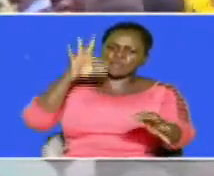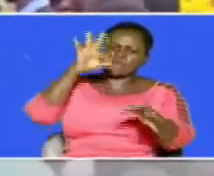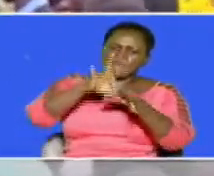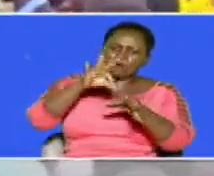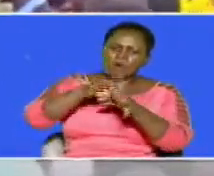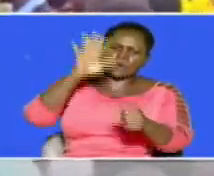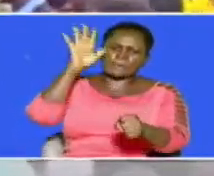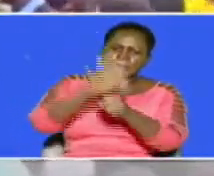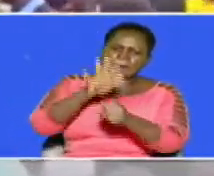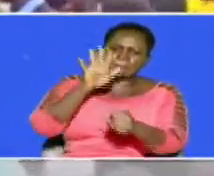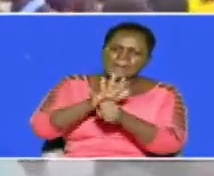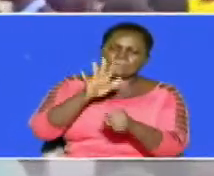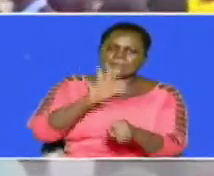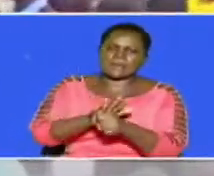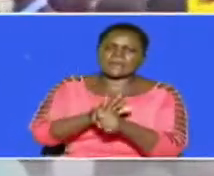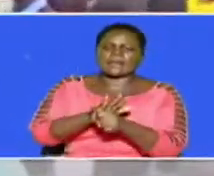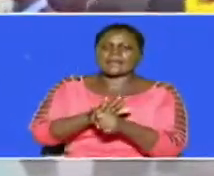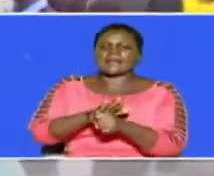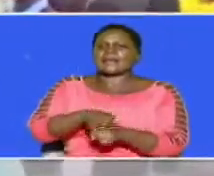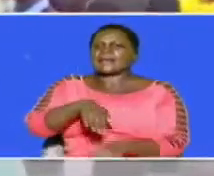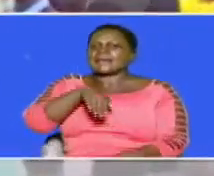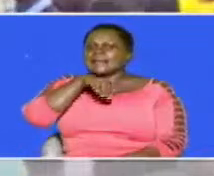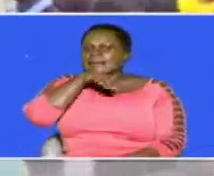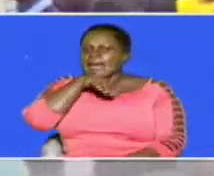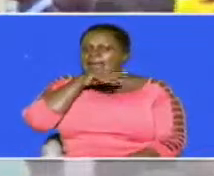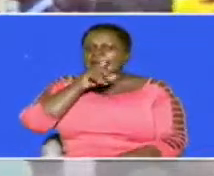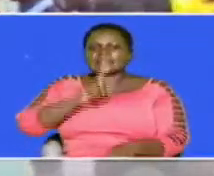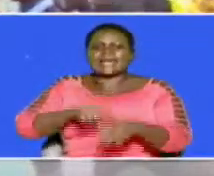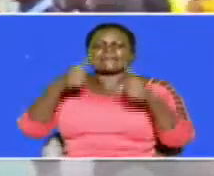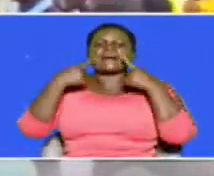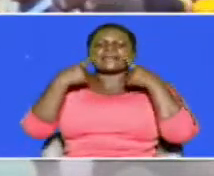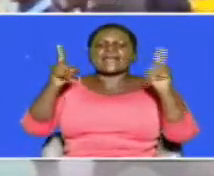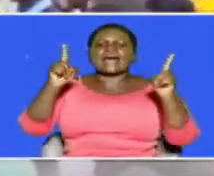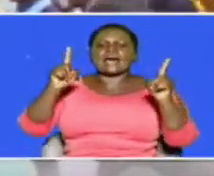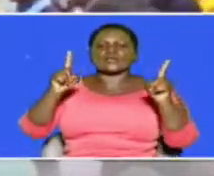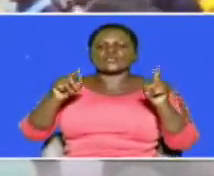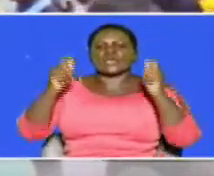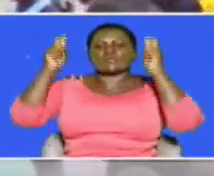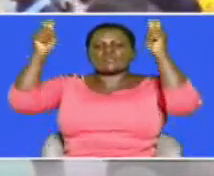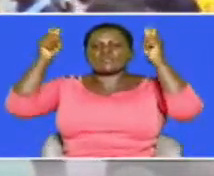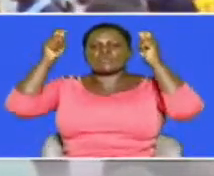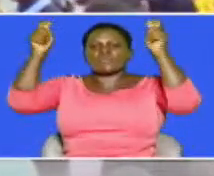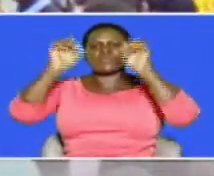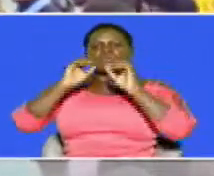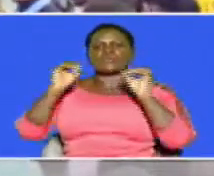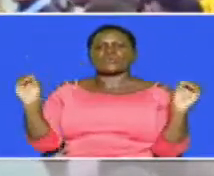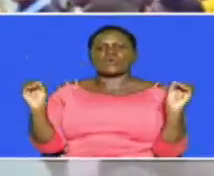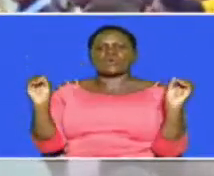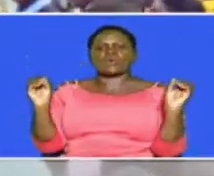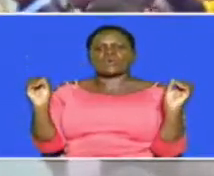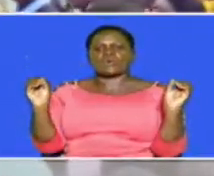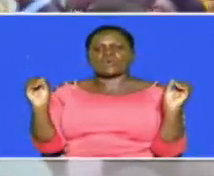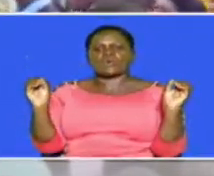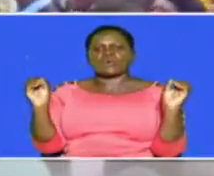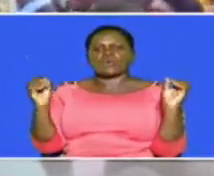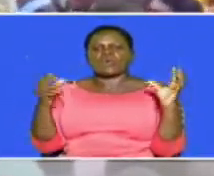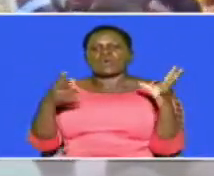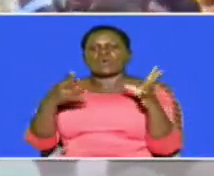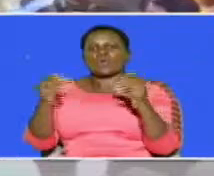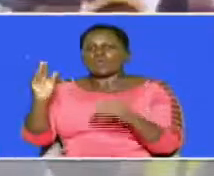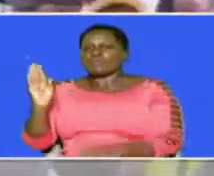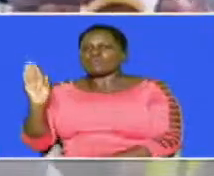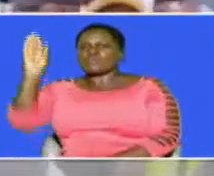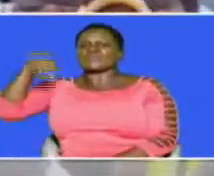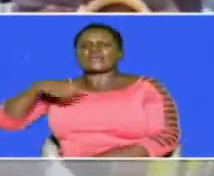fujo, ili Raila matokeo kitoka ashindwe kuandamana, ashindwe kuenda